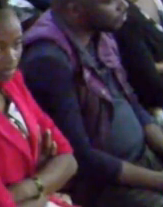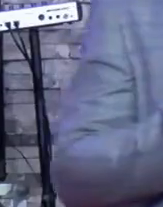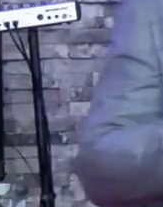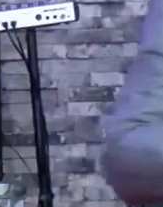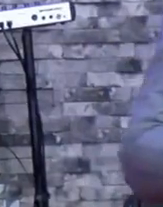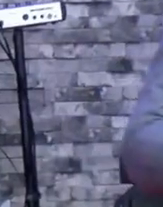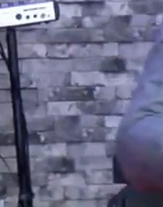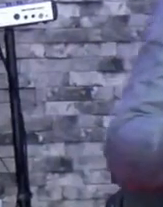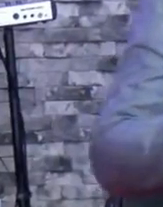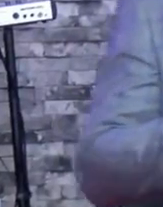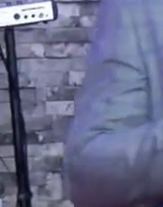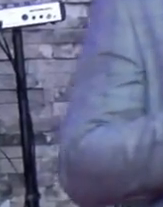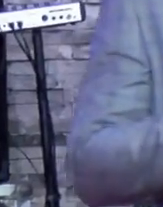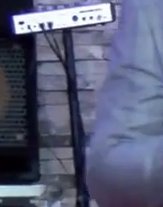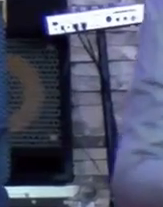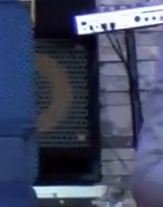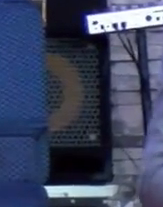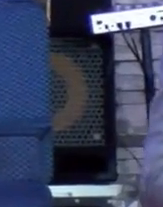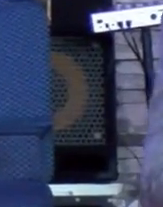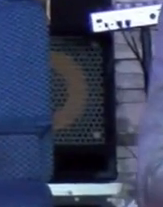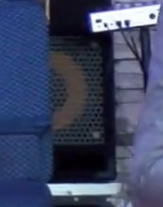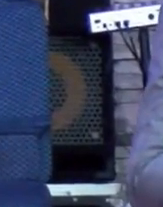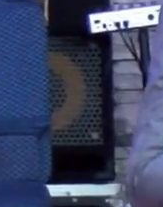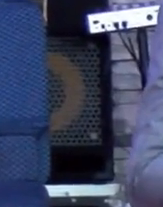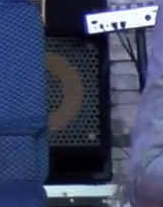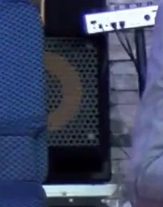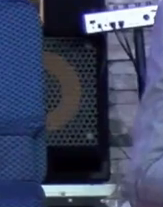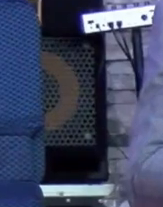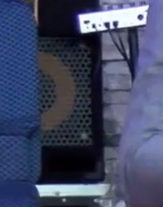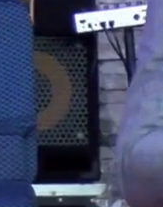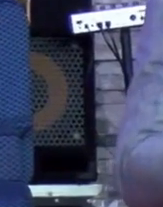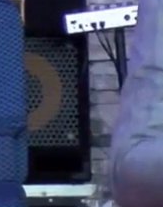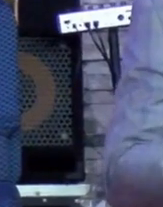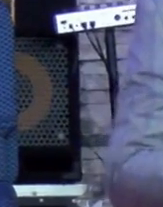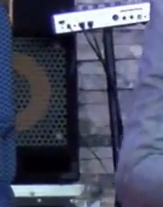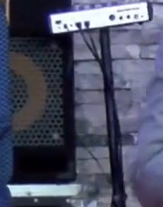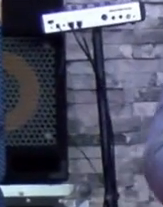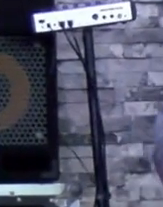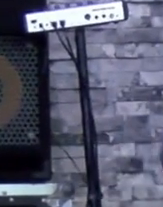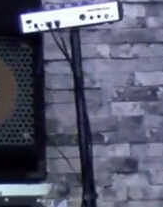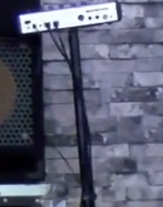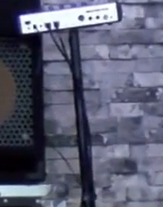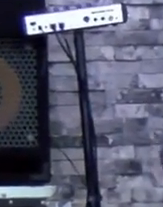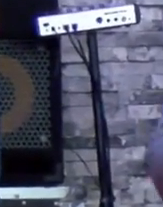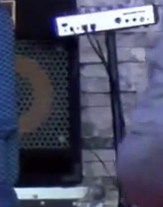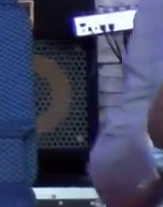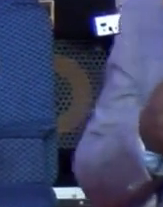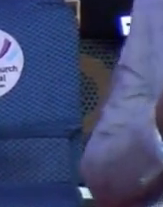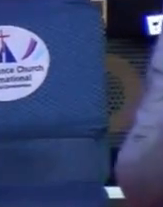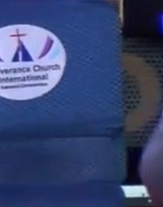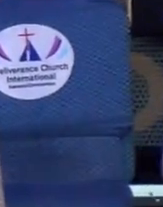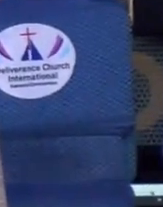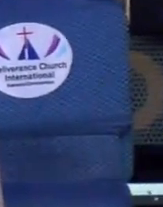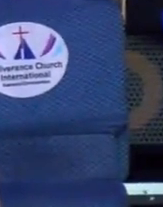hiyo. So it was twende lunch. Ah, nienda nikakununulia. Lakini hatununulii. Oho, hiyo ilikuwa ile usionunuliwa. So when we ate